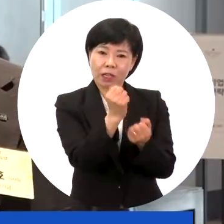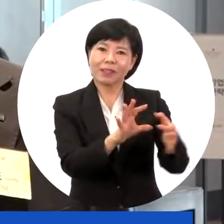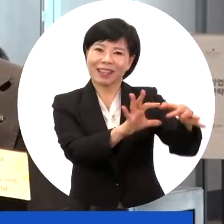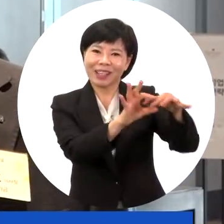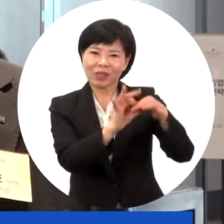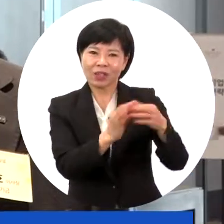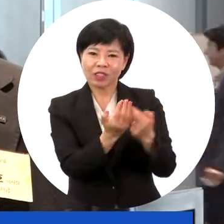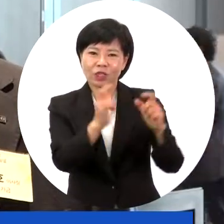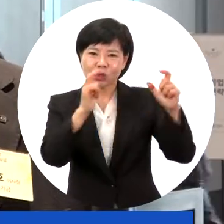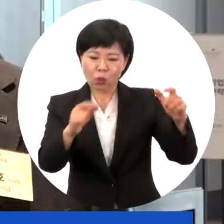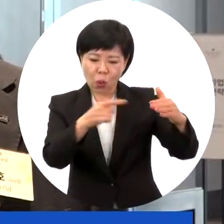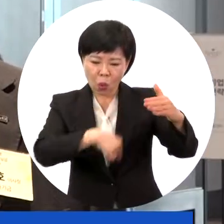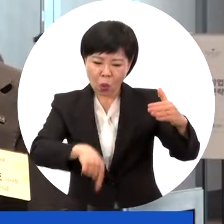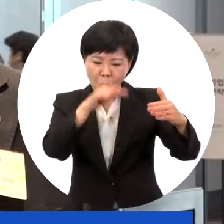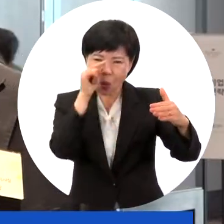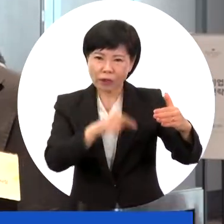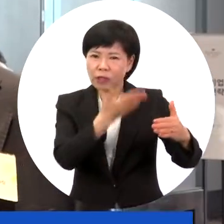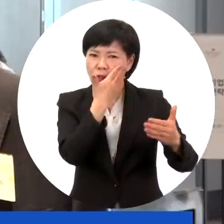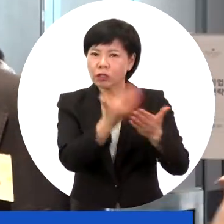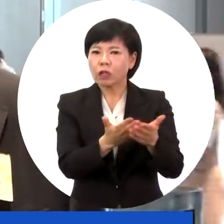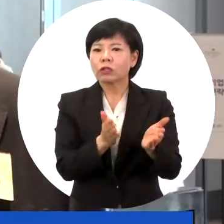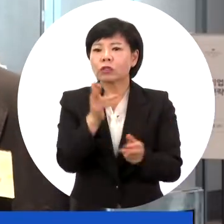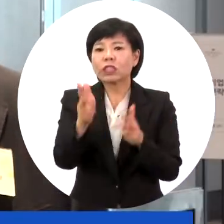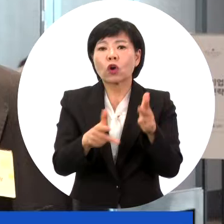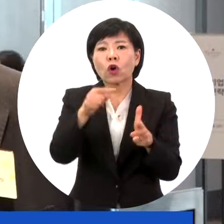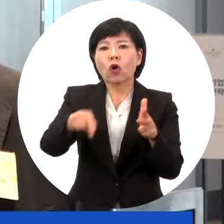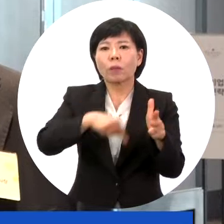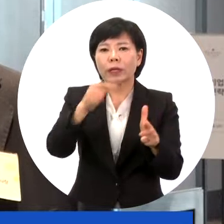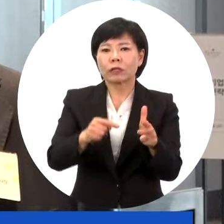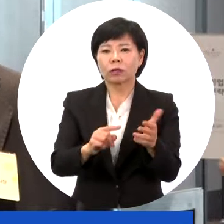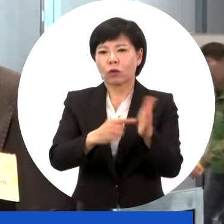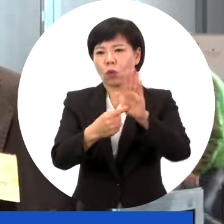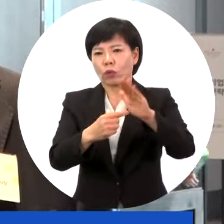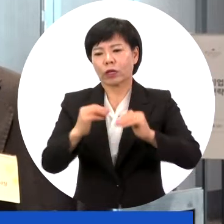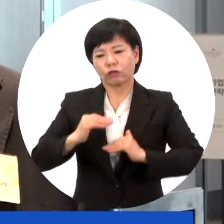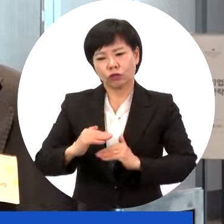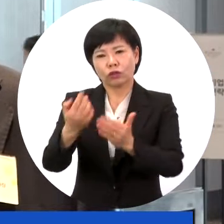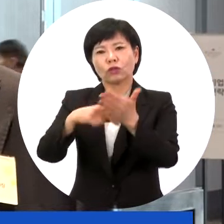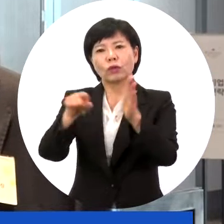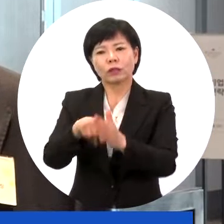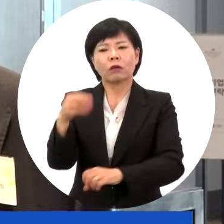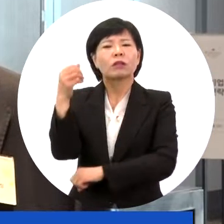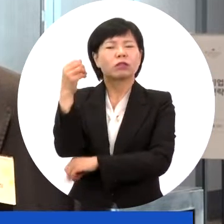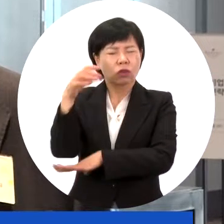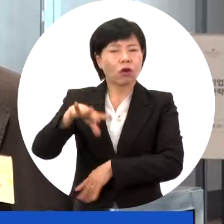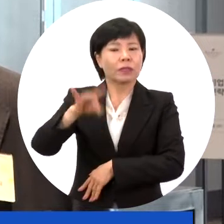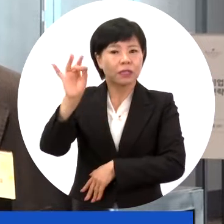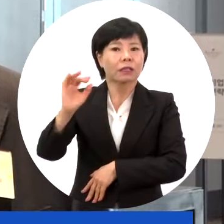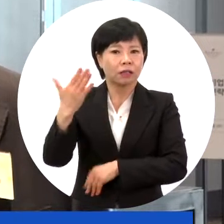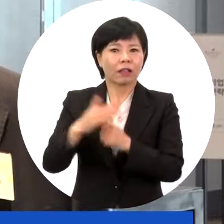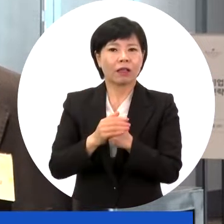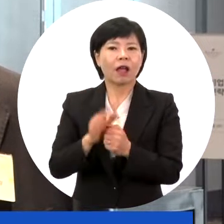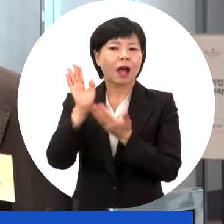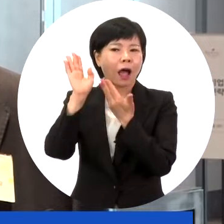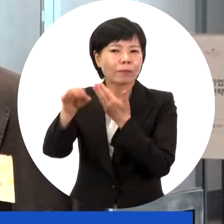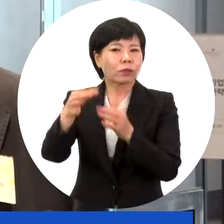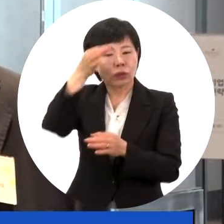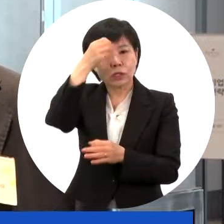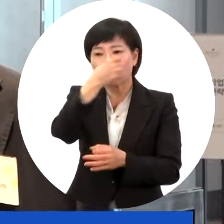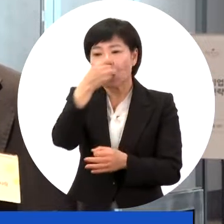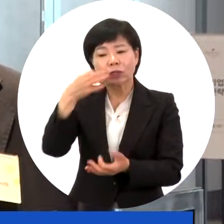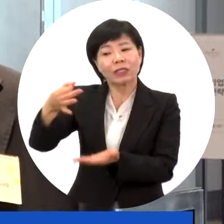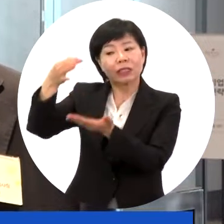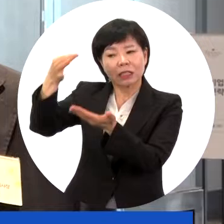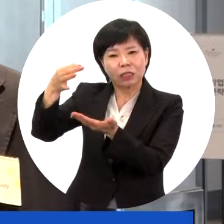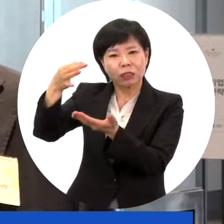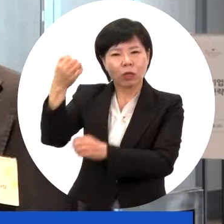세미나를 통해 제주도 소재 혁신 중소기업의 스케일업과 기업 공개 추진을 위한 작은 단초가 되기를 희망하고 앞으로도